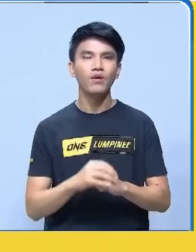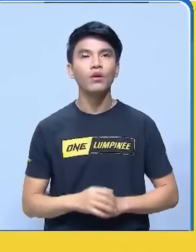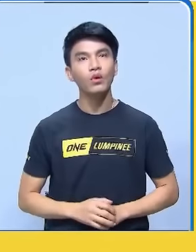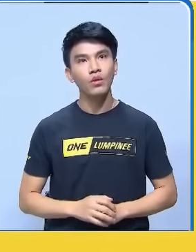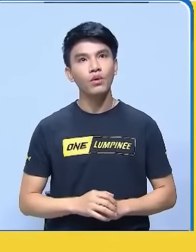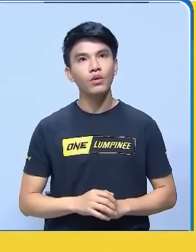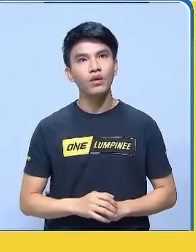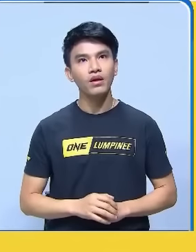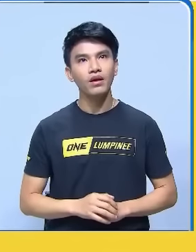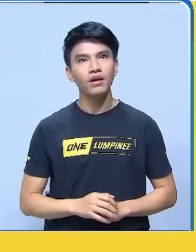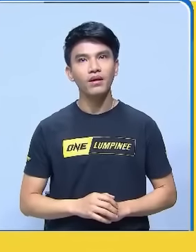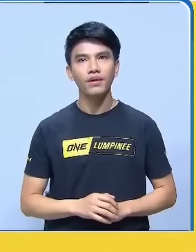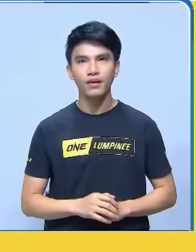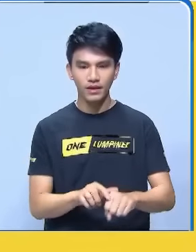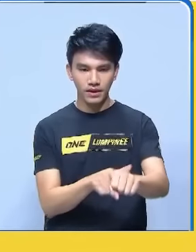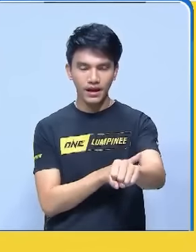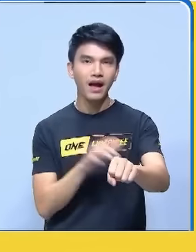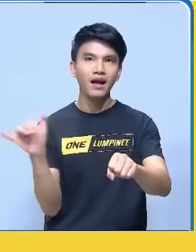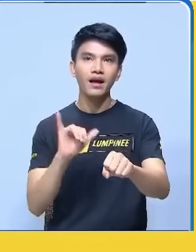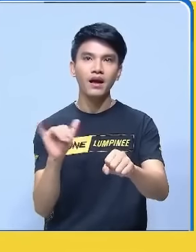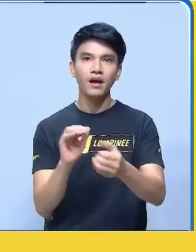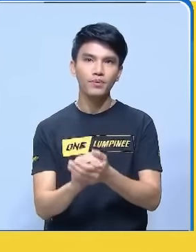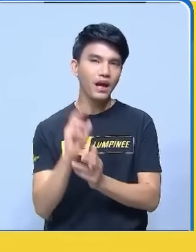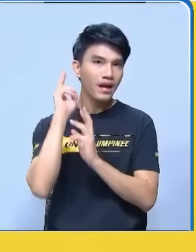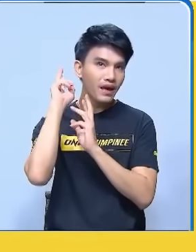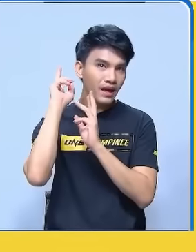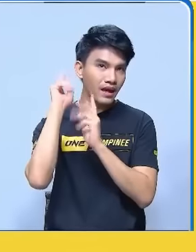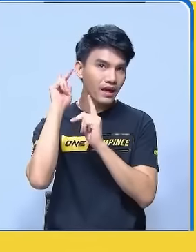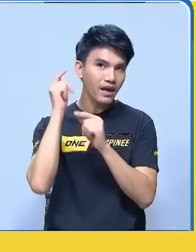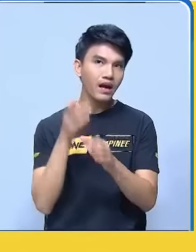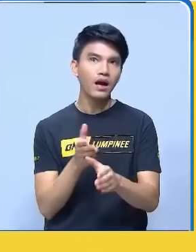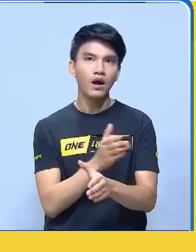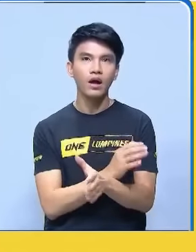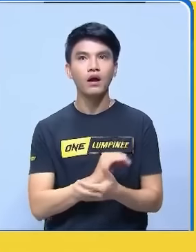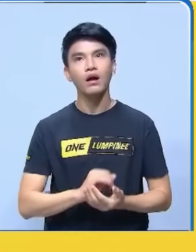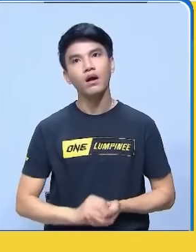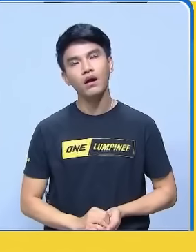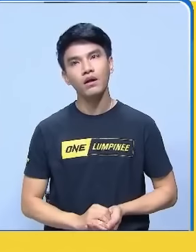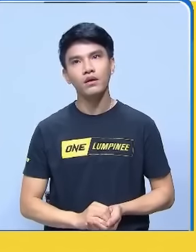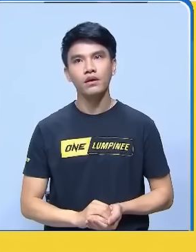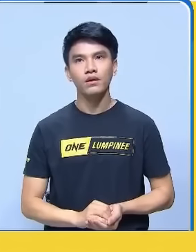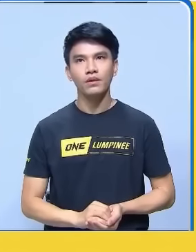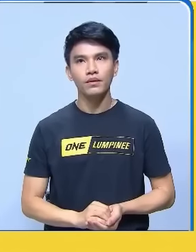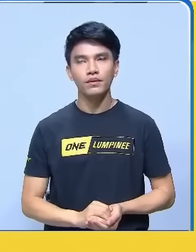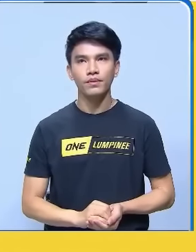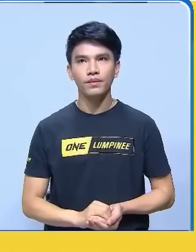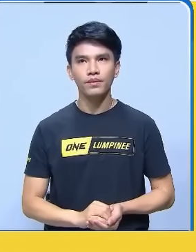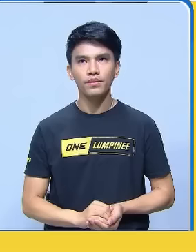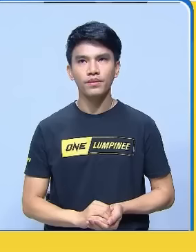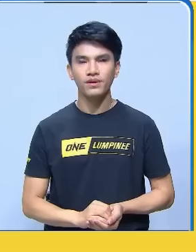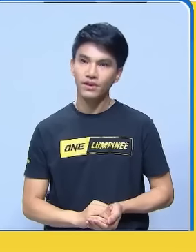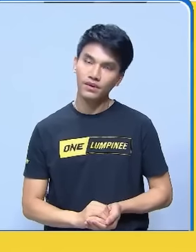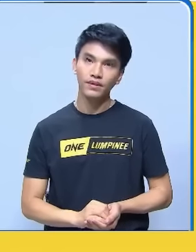วงยังไม่นานเท่าไหร่เลยช่วงที่คุณลิลลี่เนียนมีข่าวเยอะๆช่วงก่อนหน้านี้นะคะ คือสำหรับได้มั้งสำหรับ